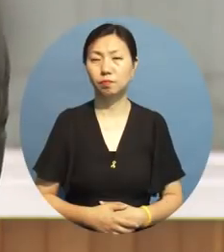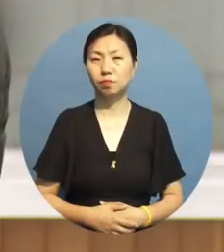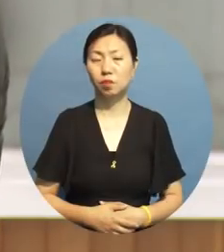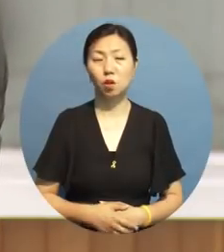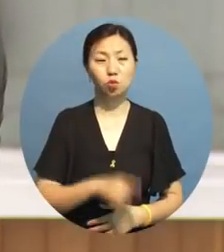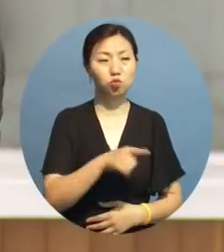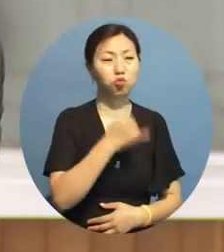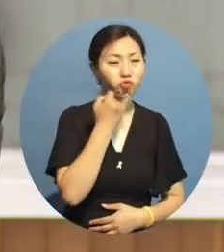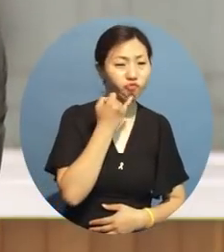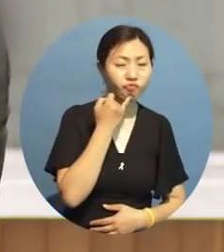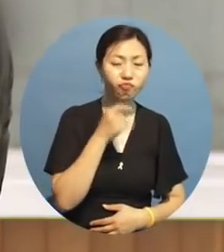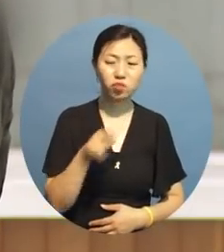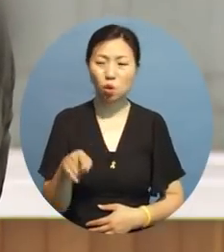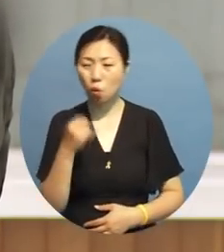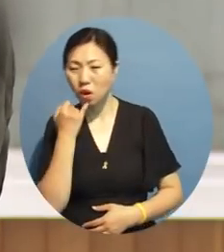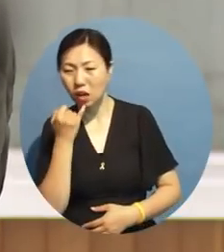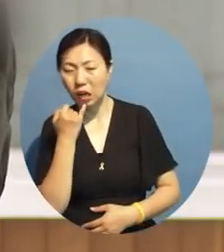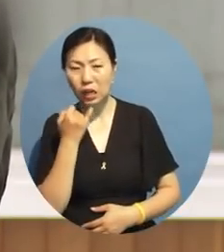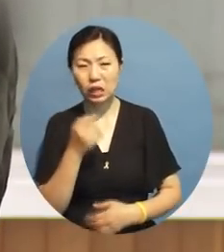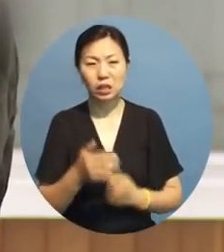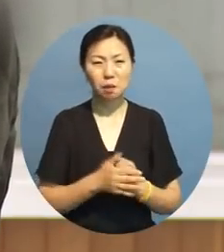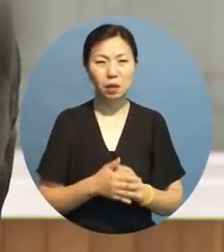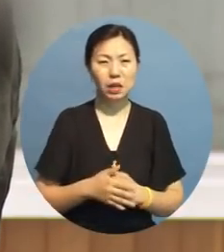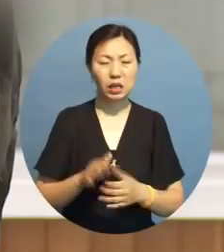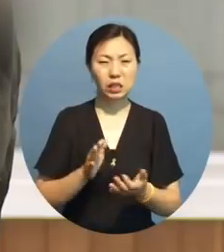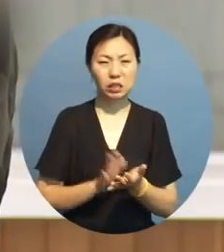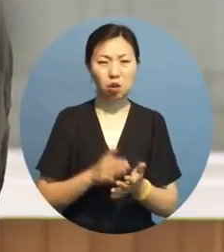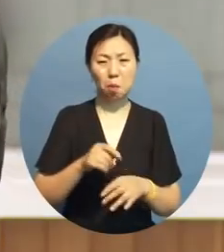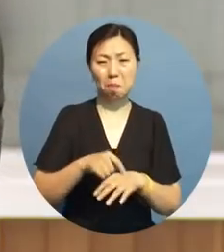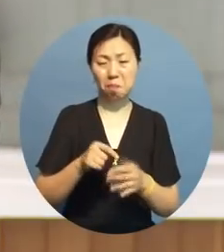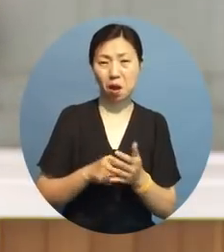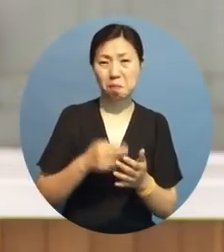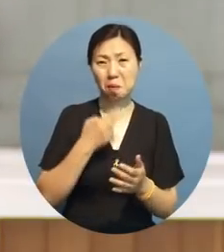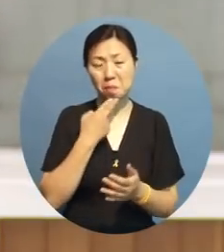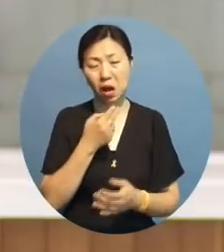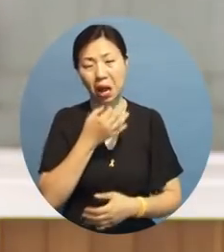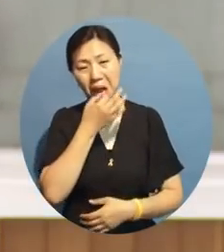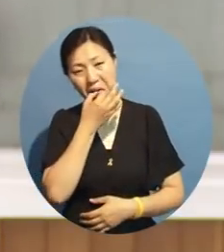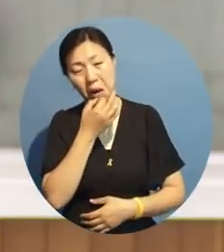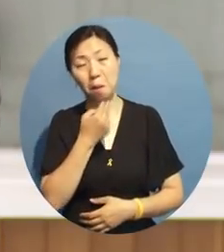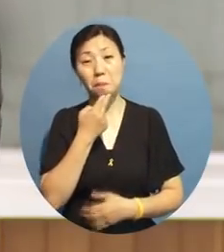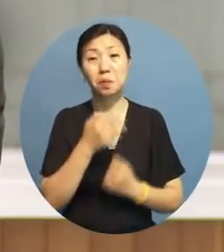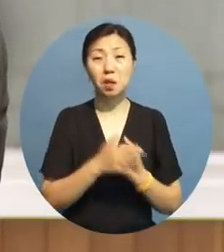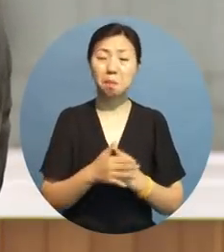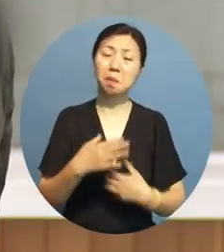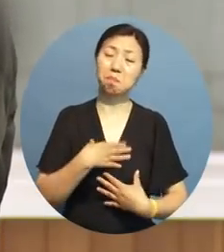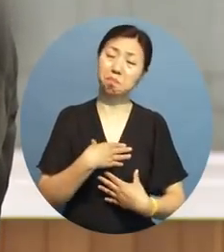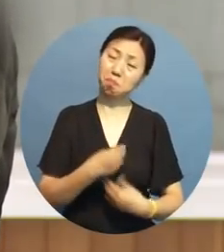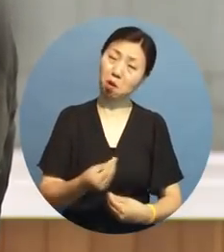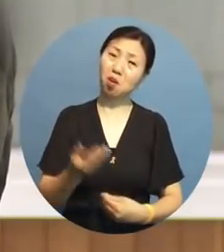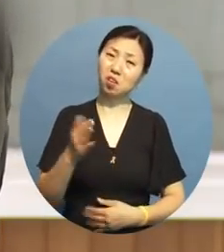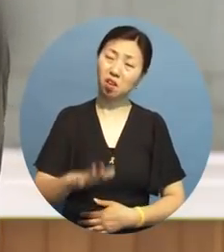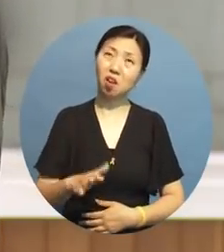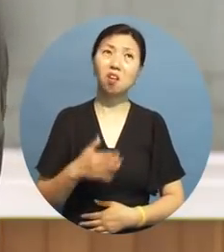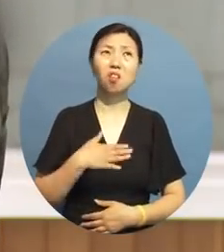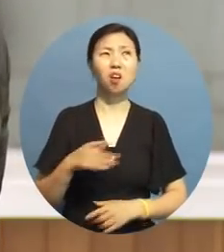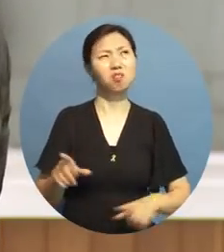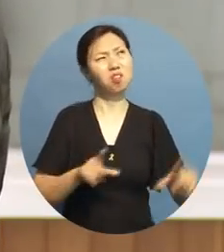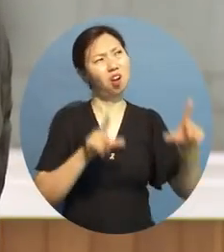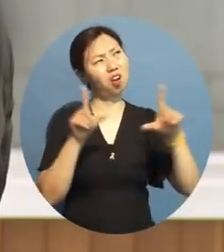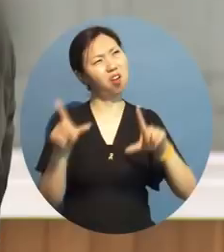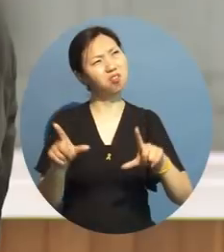뭐 이래도 좋고 저래도 좋고 이렇게 욕망이나 이런 게 별로 없으니까 어떻게 보면 편안한 거는 같은데 내가 너무